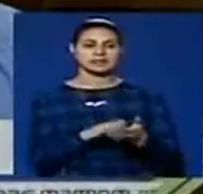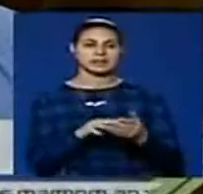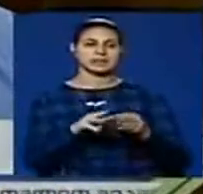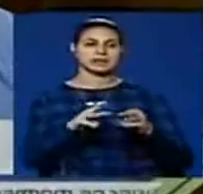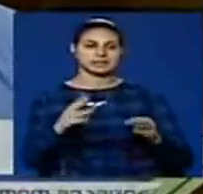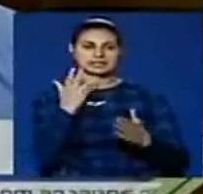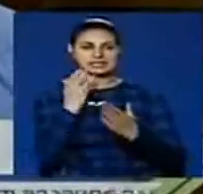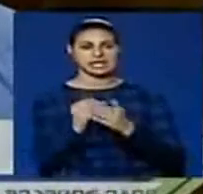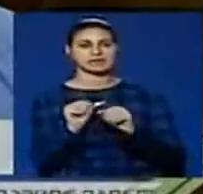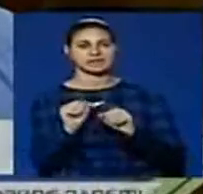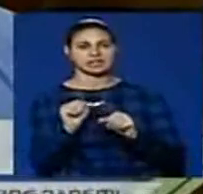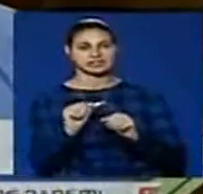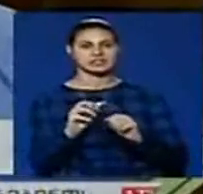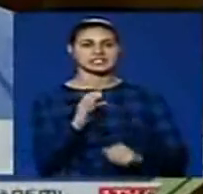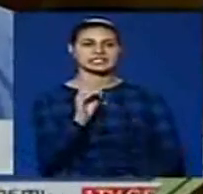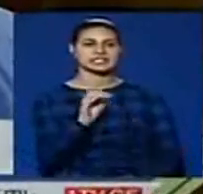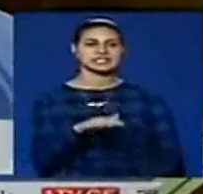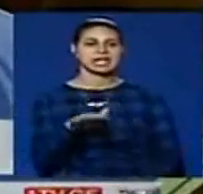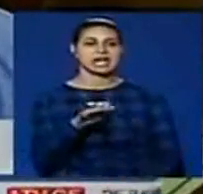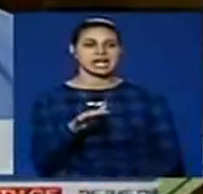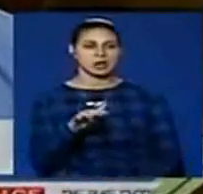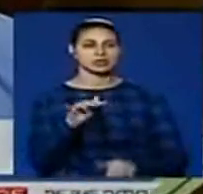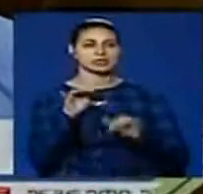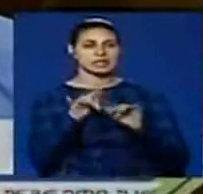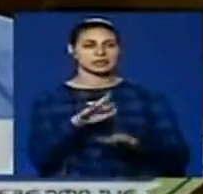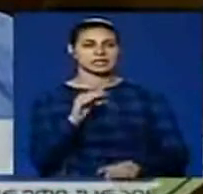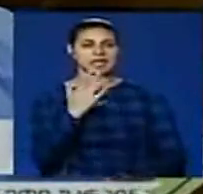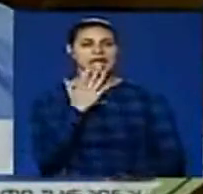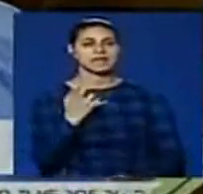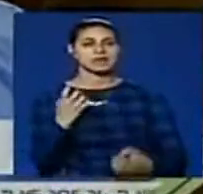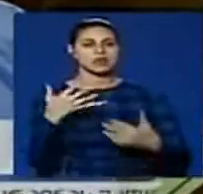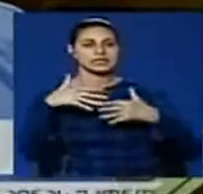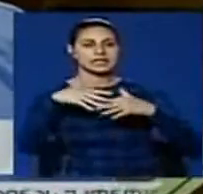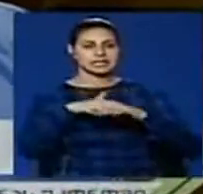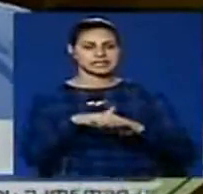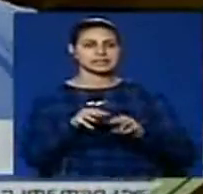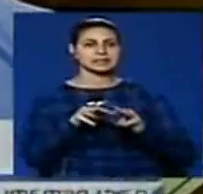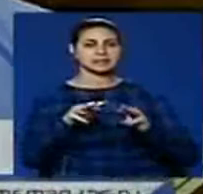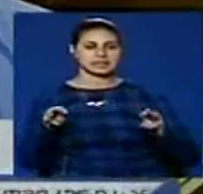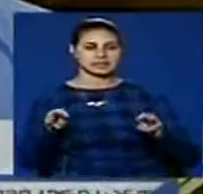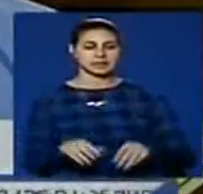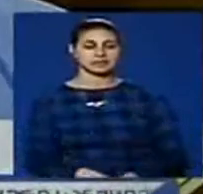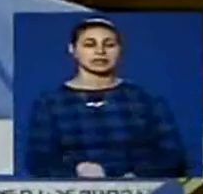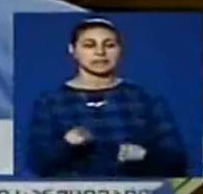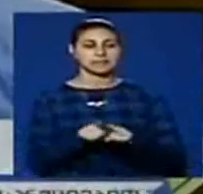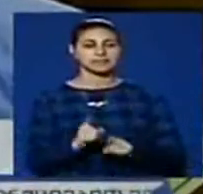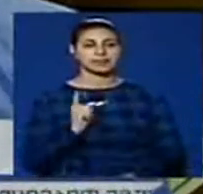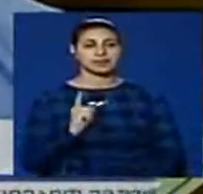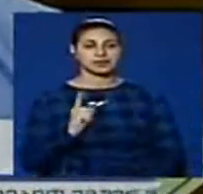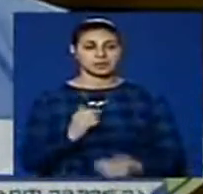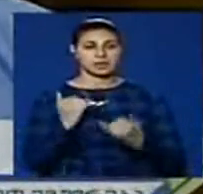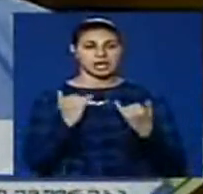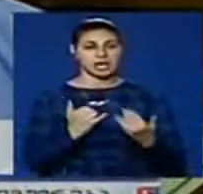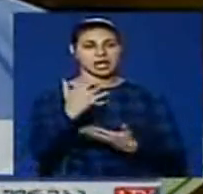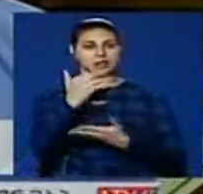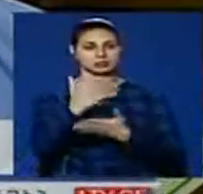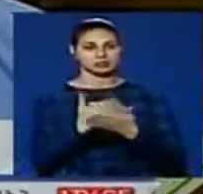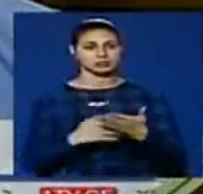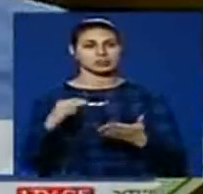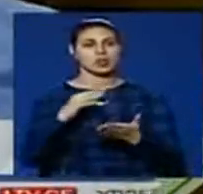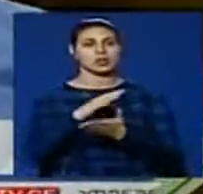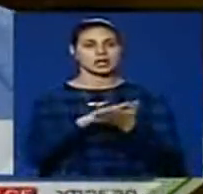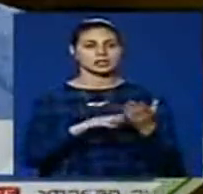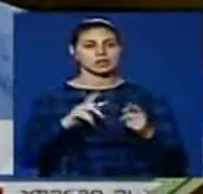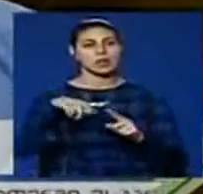პრემიერ-მინისტრს, თავდაცვის, საგარეო საქმეთა და ევროატლანტიკური ინტეგრაციის მინისტრებს. ჩვენ ველოდებით არსებითი პაკეტის განხორციელების გაგრძელებას